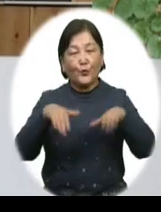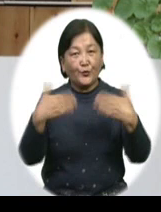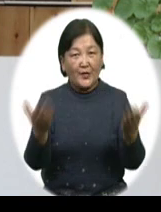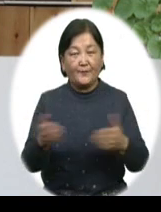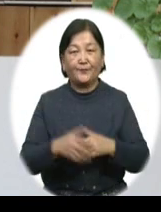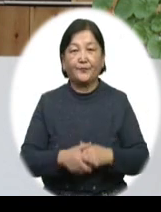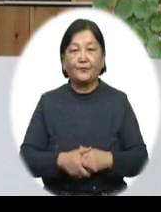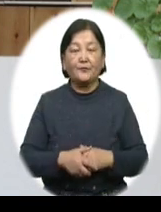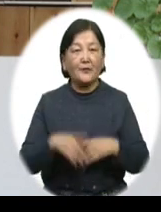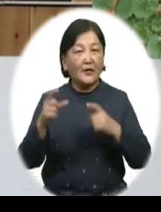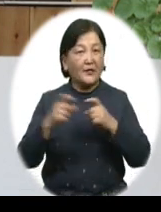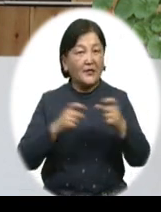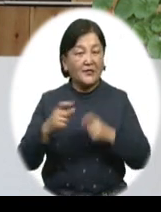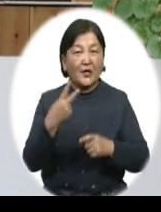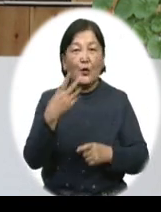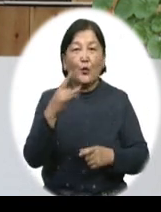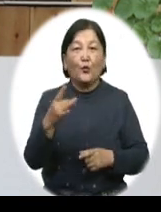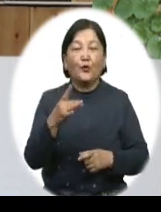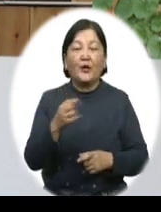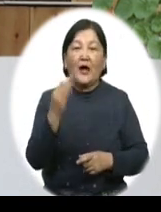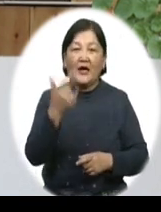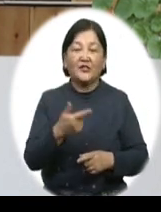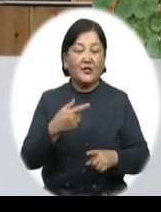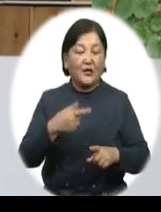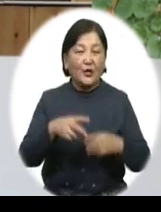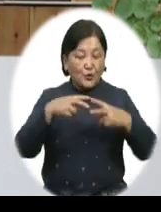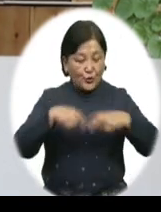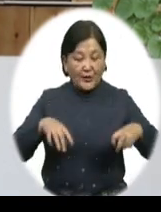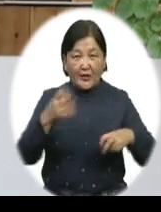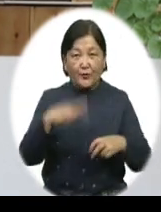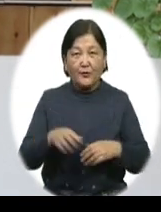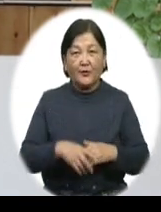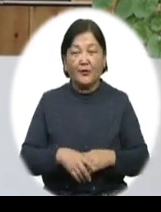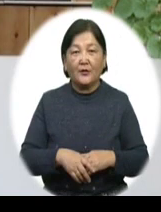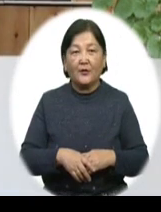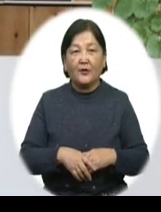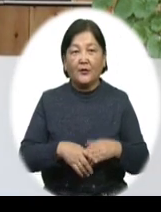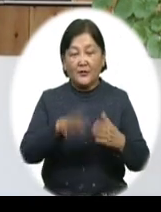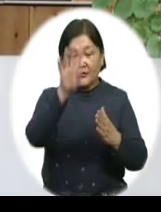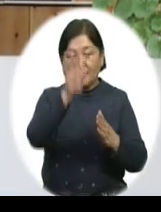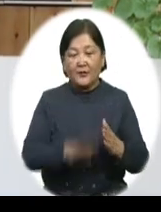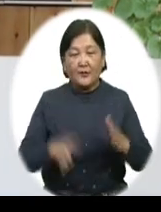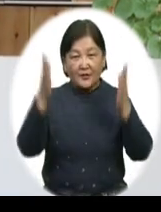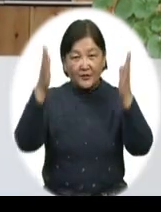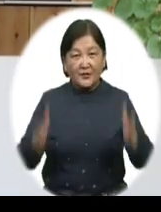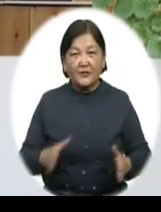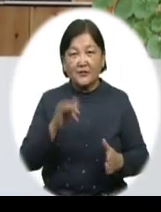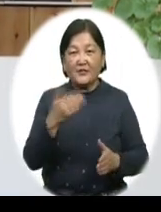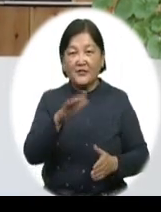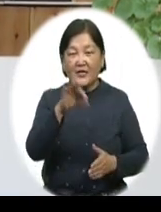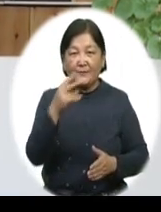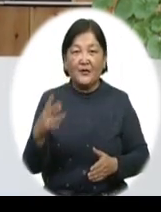хүүхдүүд эдийн засгийн үр ашгийг шинжлэхэд бол хамгийн энгийнээр шинжлэхэд бол энэ системийн шинжилгээний арга бол тохиромжтой